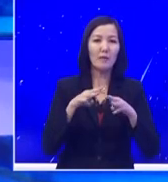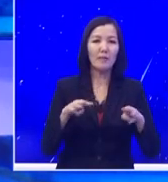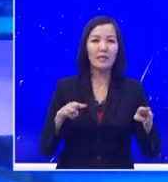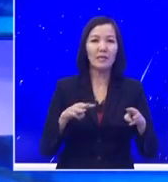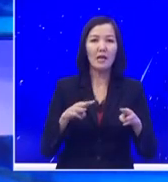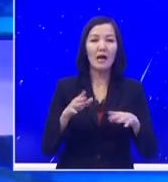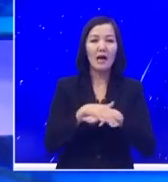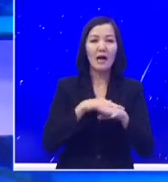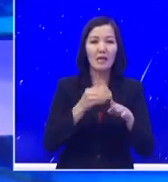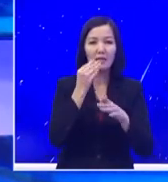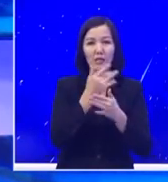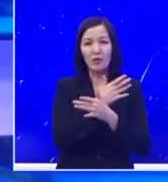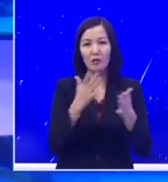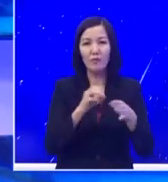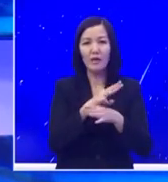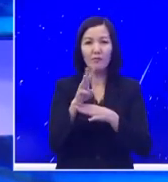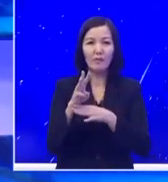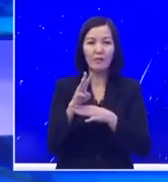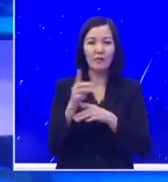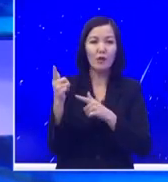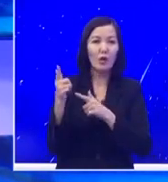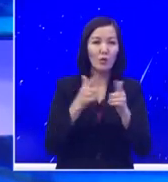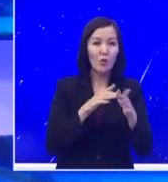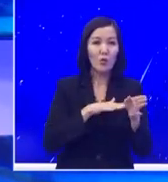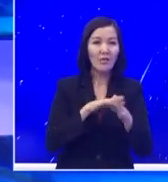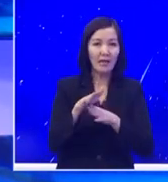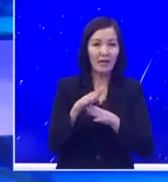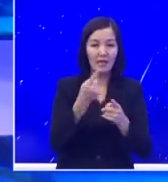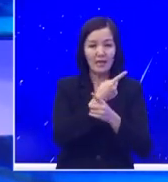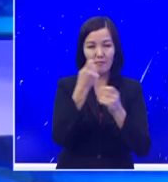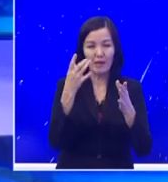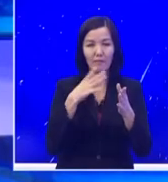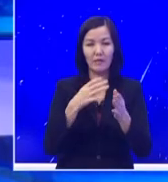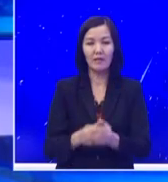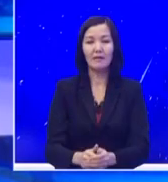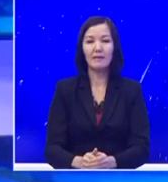министрлігі халықты азық-түлікпен қамтамасыз етуге толық дайын екендіктерін мәлімдеп отыр.